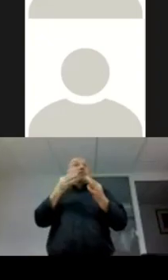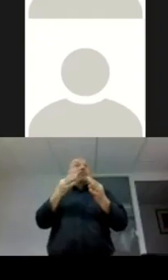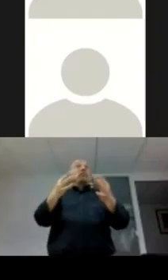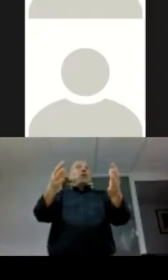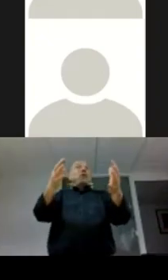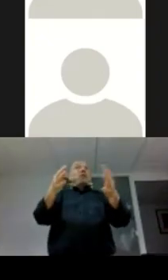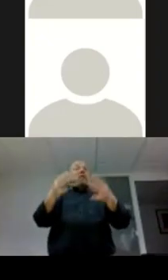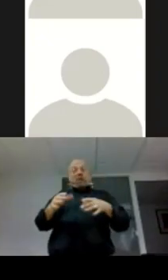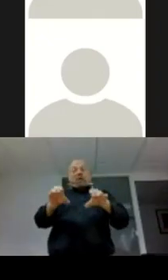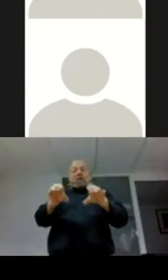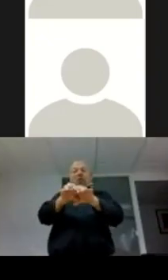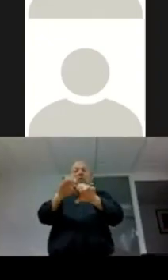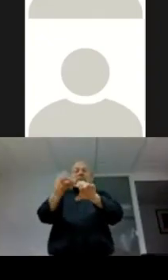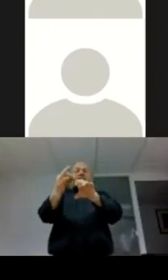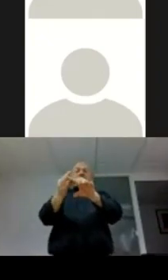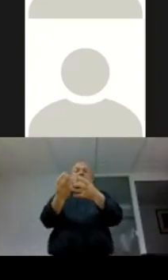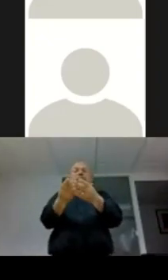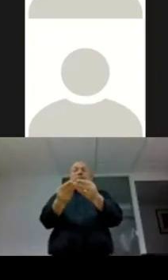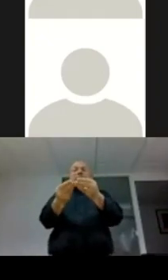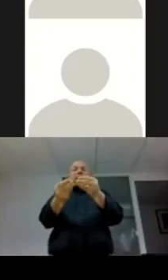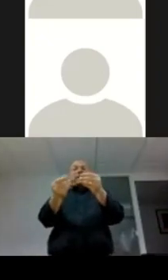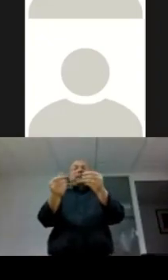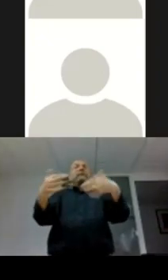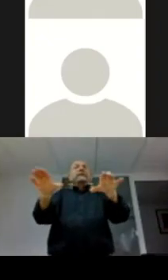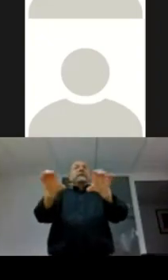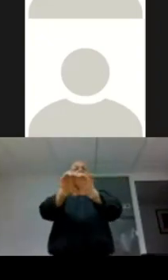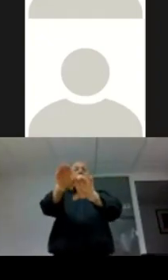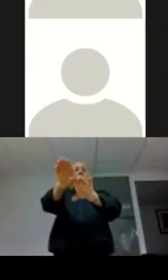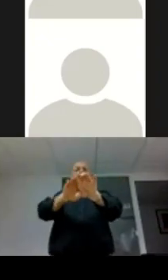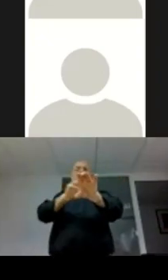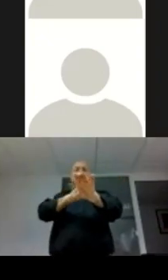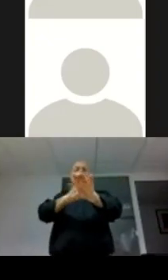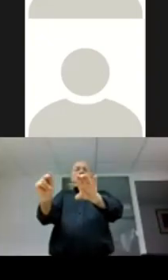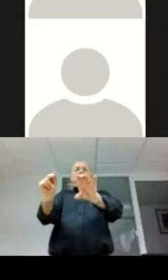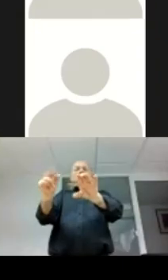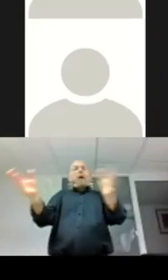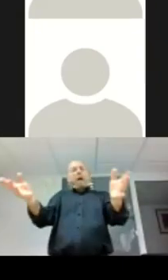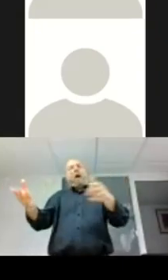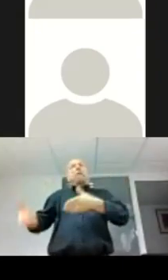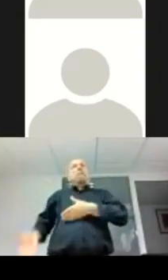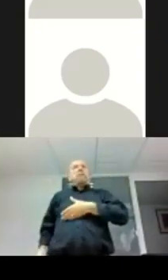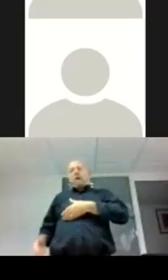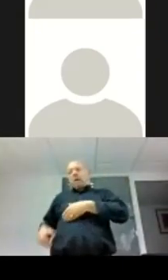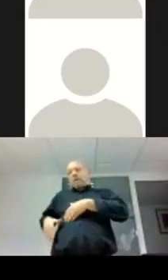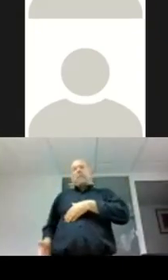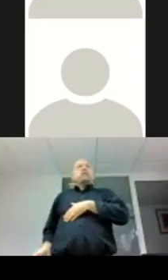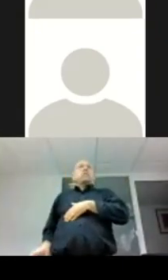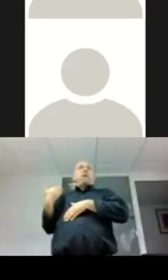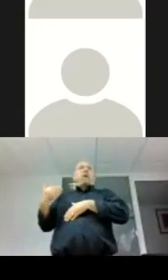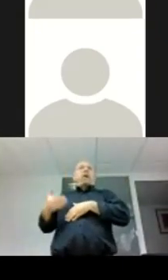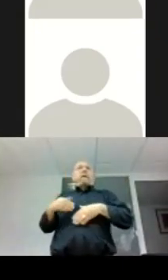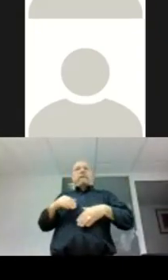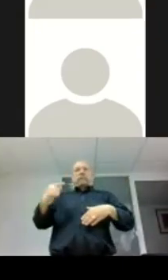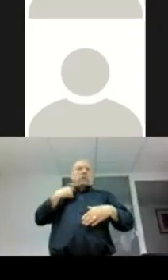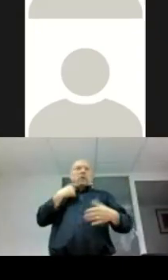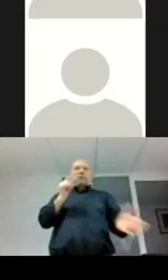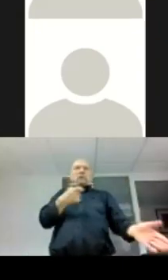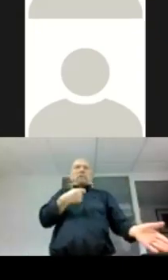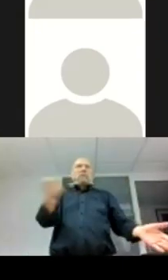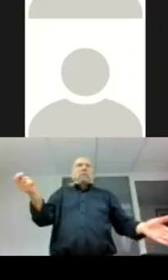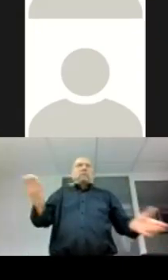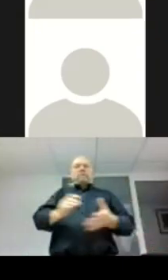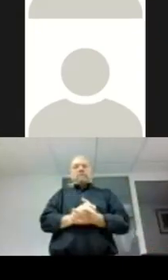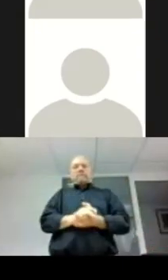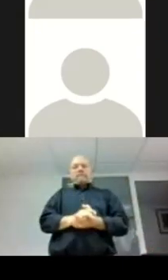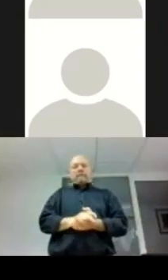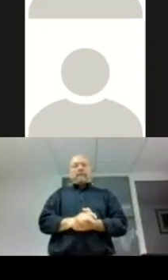de détourner les selles pendant la période de cicatrisation de cette couture. Et dans un deuxième temps, une fois qu'on sera sûr